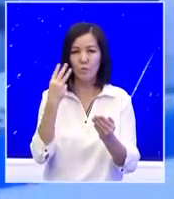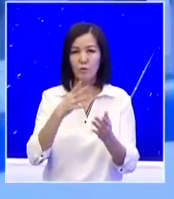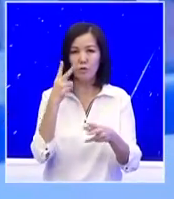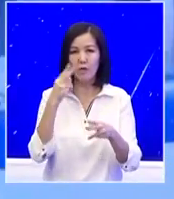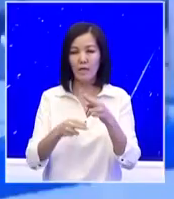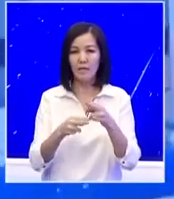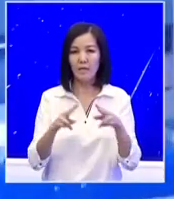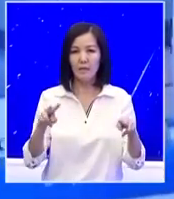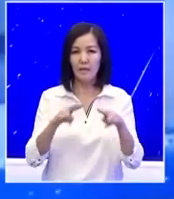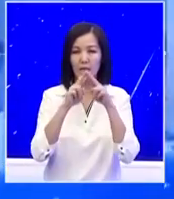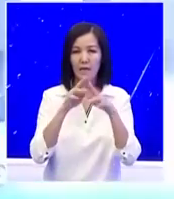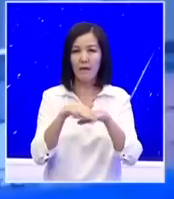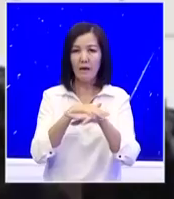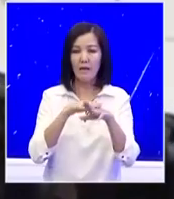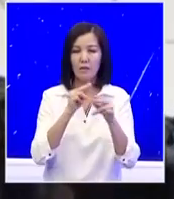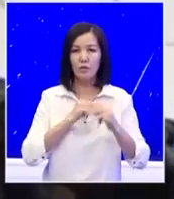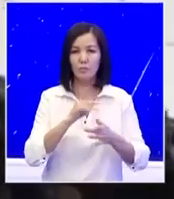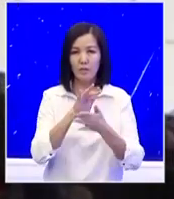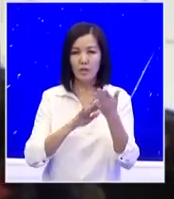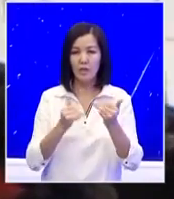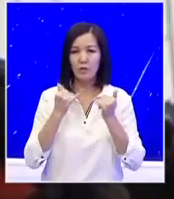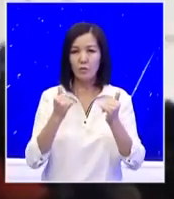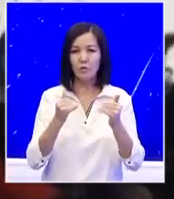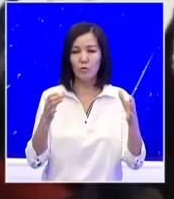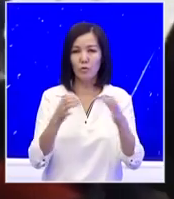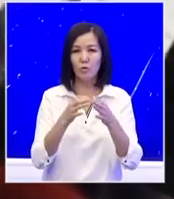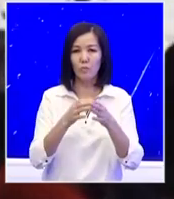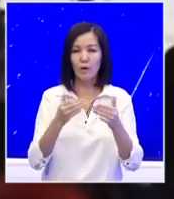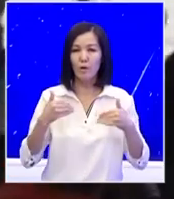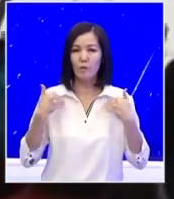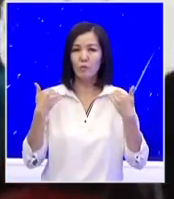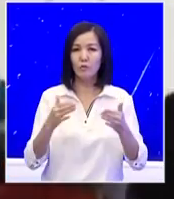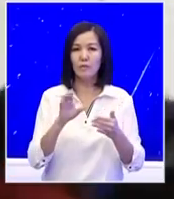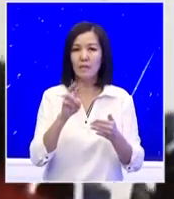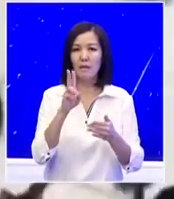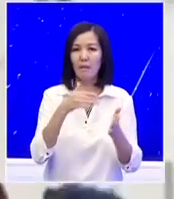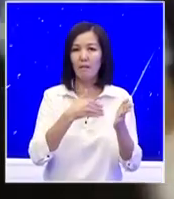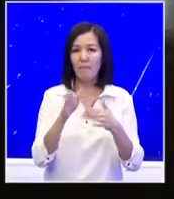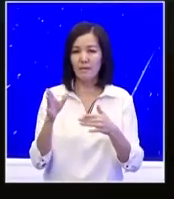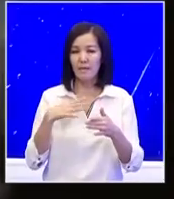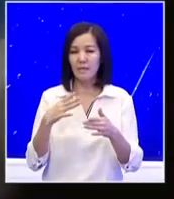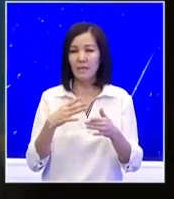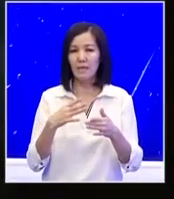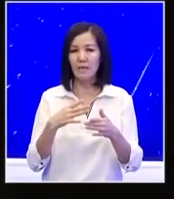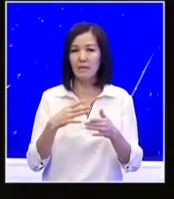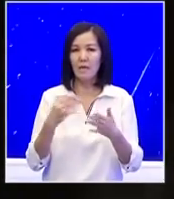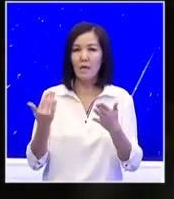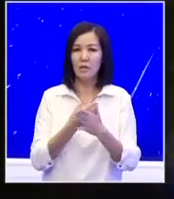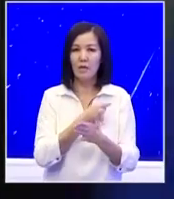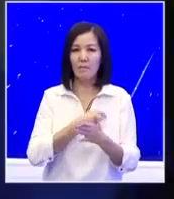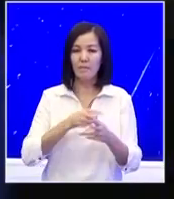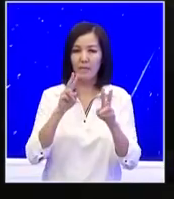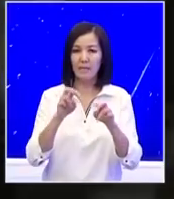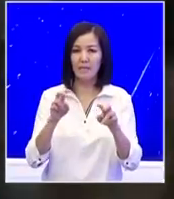ұжымда қалып, жұмысты одан әрі жалғастыру үшін клуб басшылығының ұсынысынан Скабелка бас тартқан. Осылайша Барс жаңа бапкер іздейтін